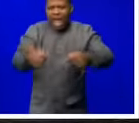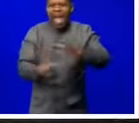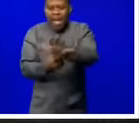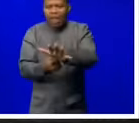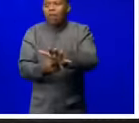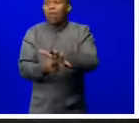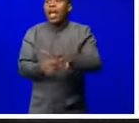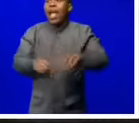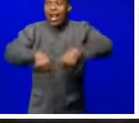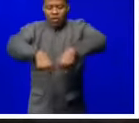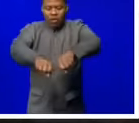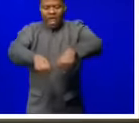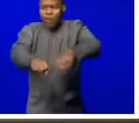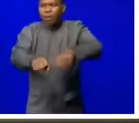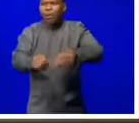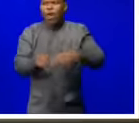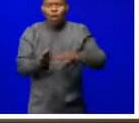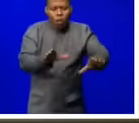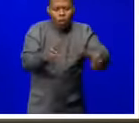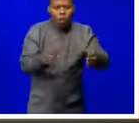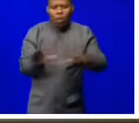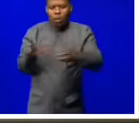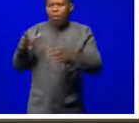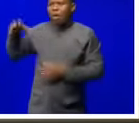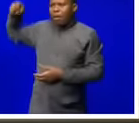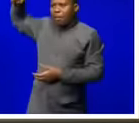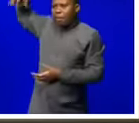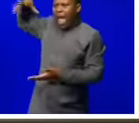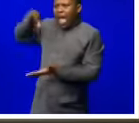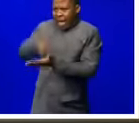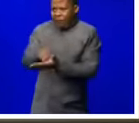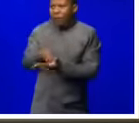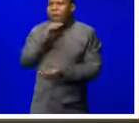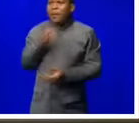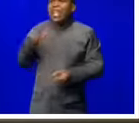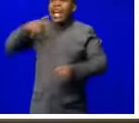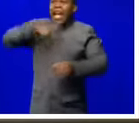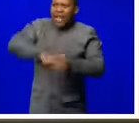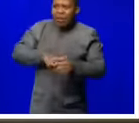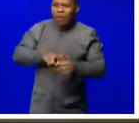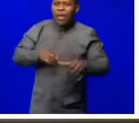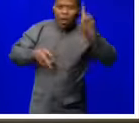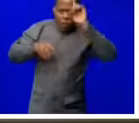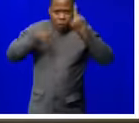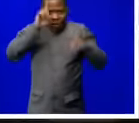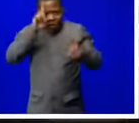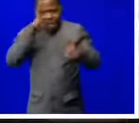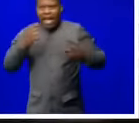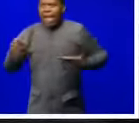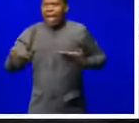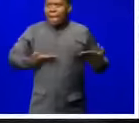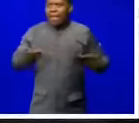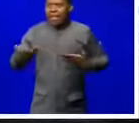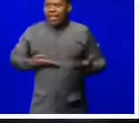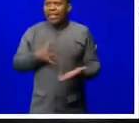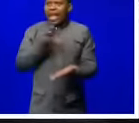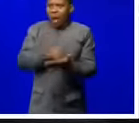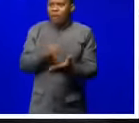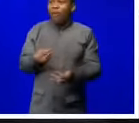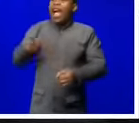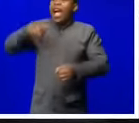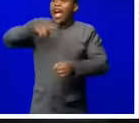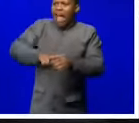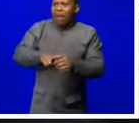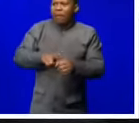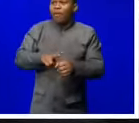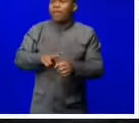tinkundleni. Kune kuyavuleka kakhulu siswa mihla yonke siyakha uyakhona kufola and lokho kahle ngakhona akudzingi ukuthi uzofunda